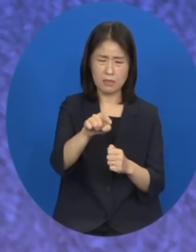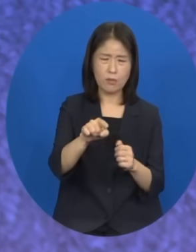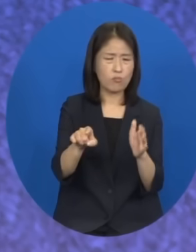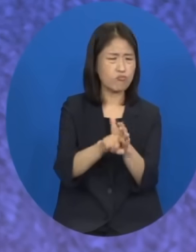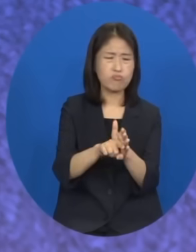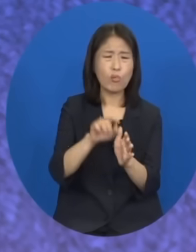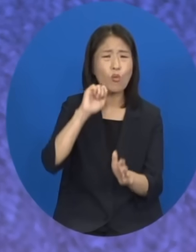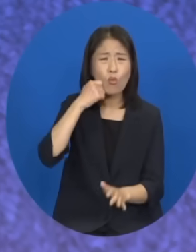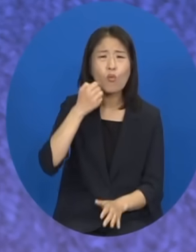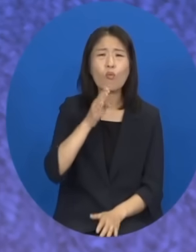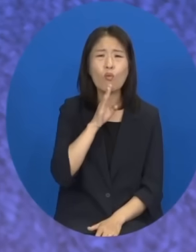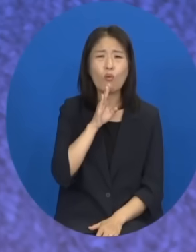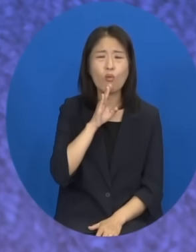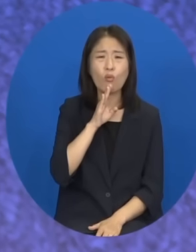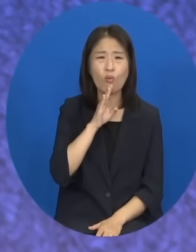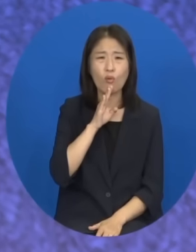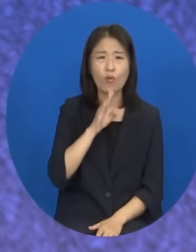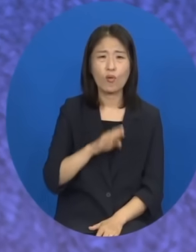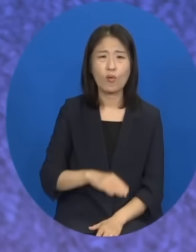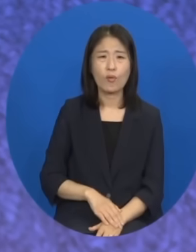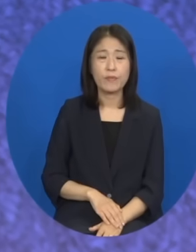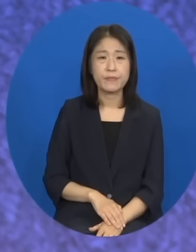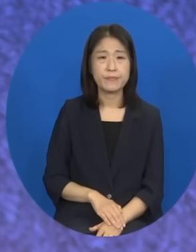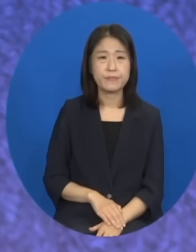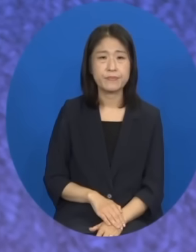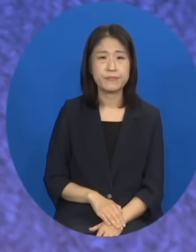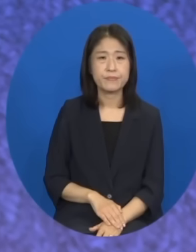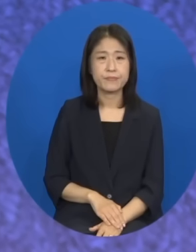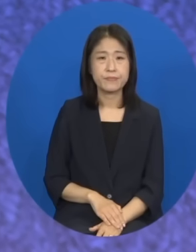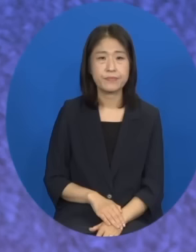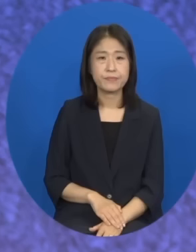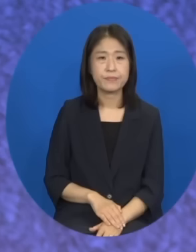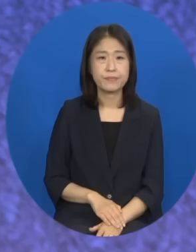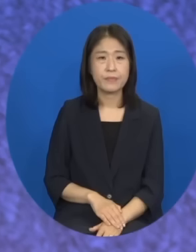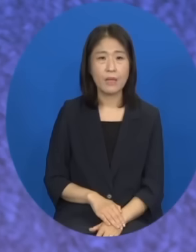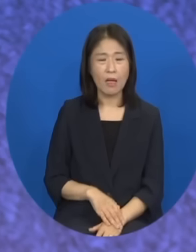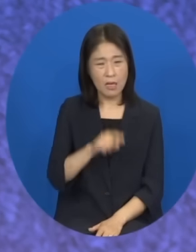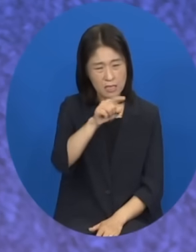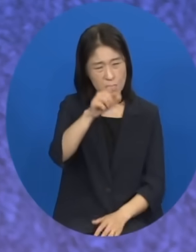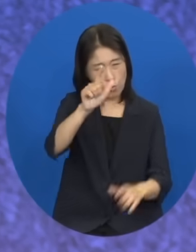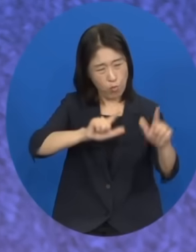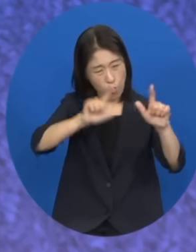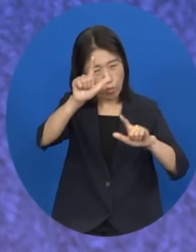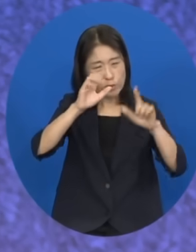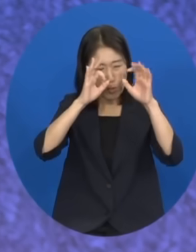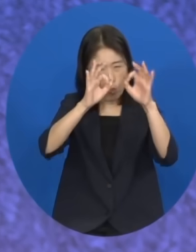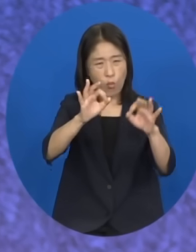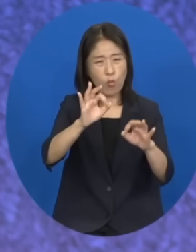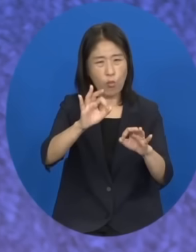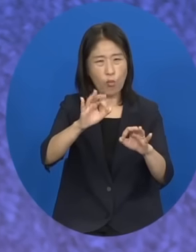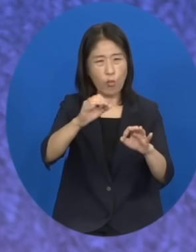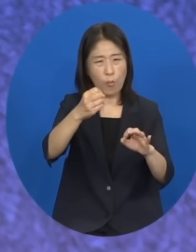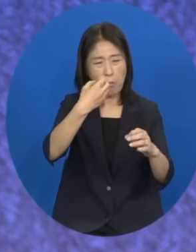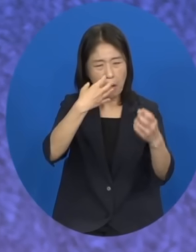어렵습니다. 결국은 되는 거 보고, 하는 일 보고, 하는 말 보고,